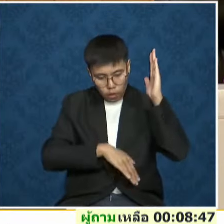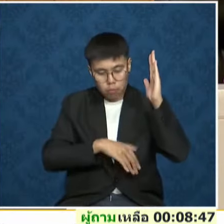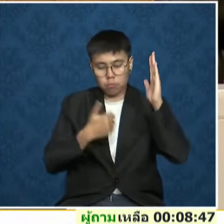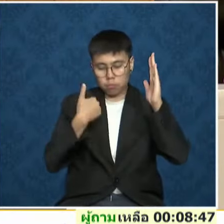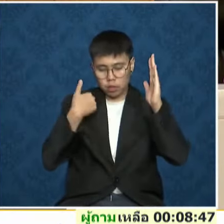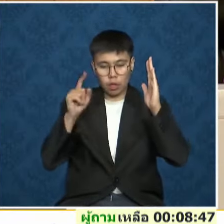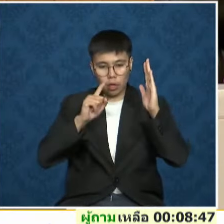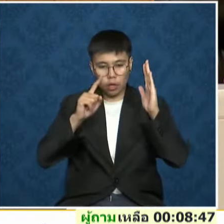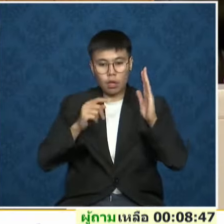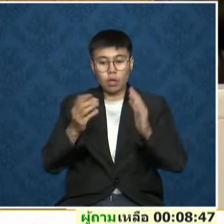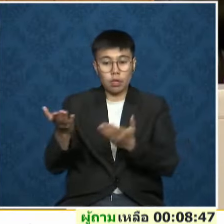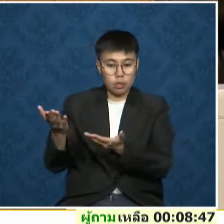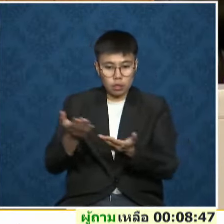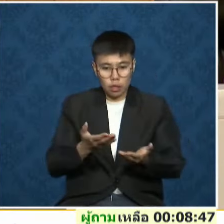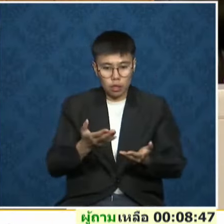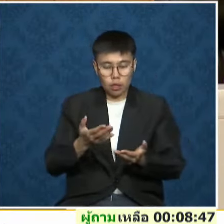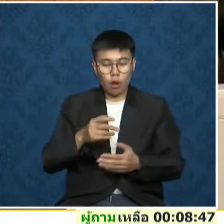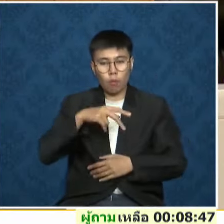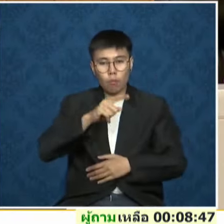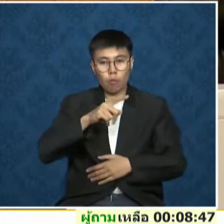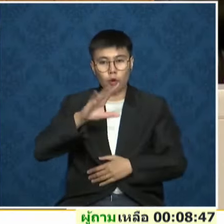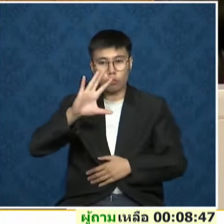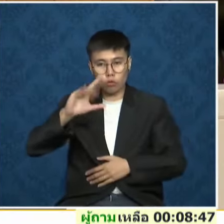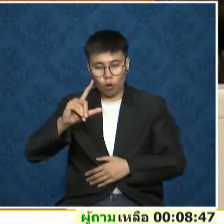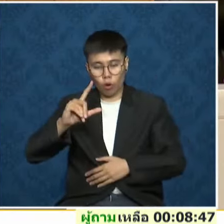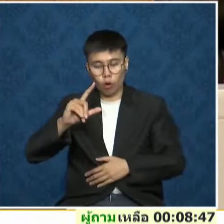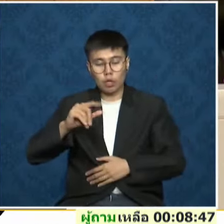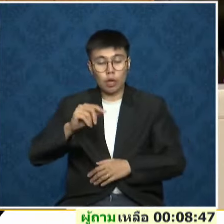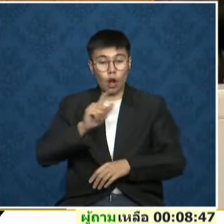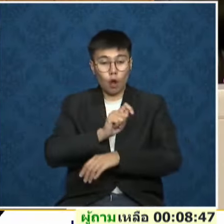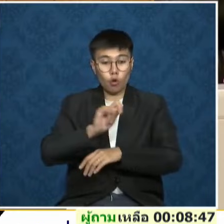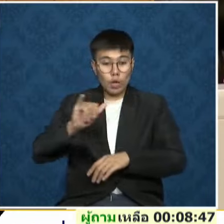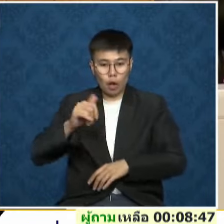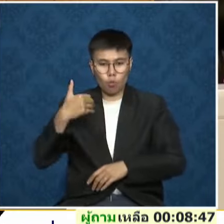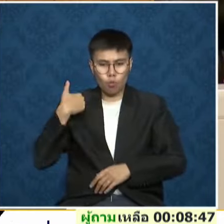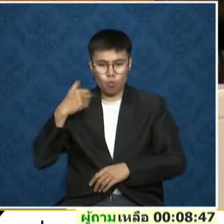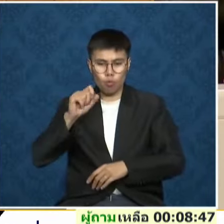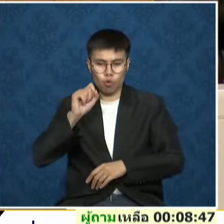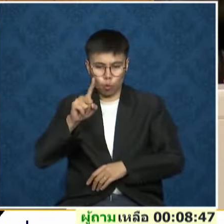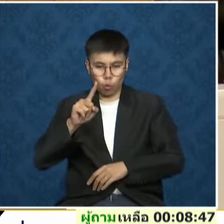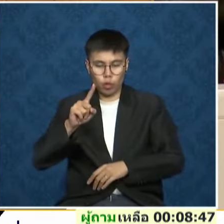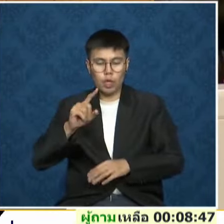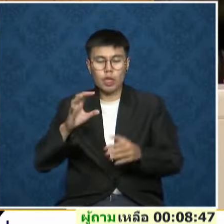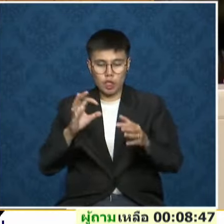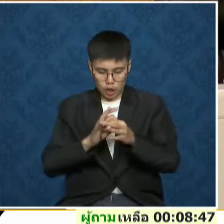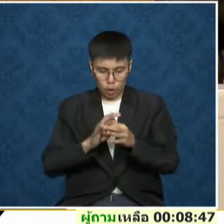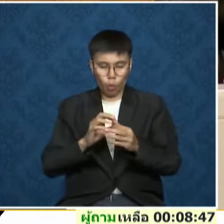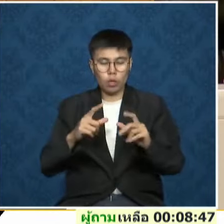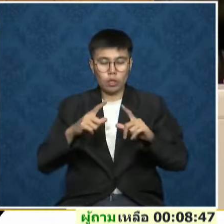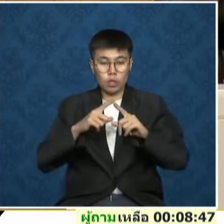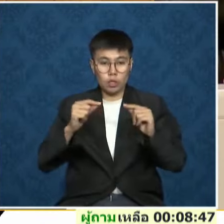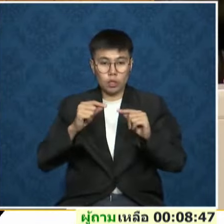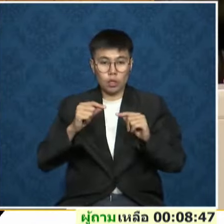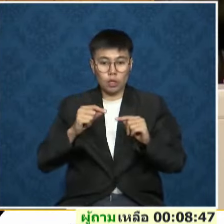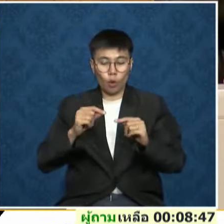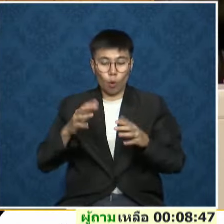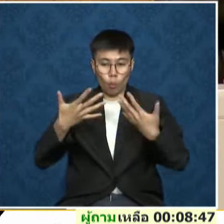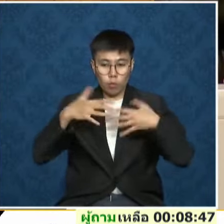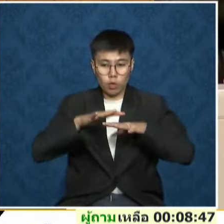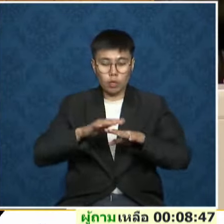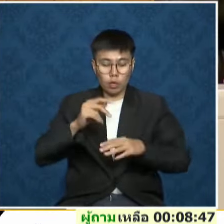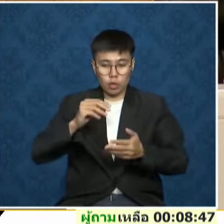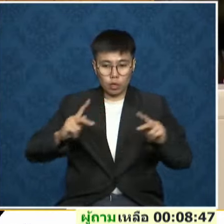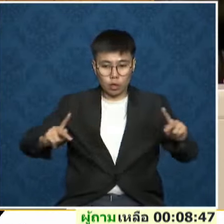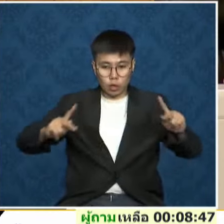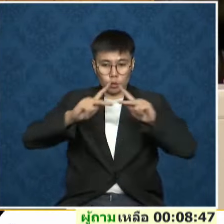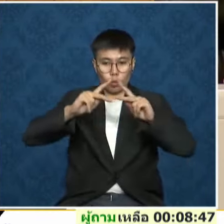ากปปช.จังหวัดพระนครศรีอยุธยาที่ในวันศุกร์นี้จะเดินทางไปเกี่ยวกับเรื่องนี้โดยตรงครับเรื่องความร่วมมือระหว่างกระทรวงสาธารณสุ